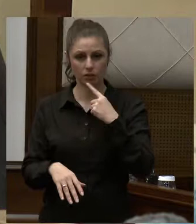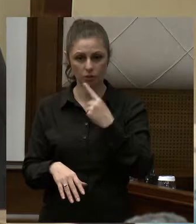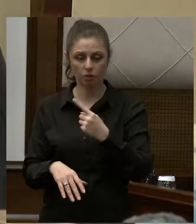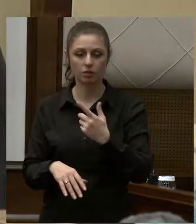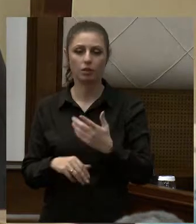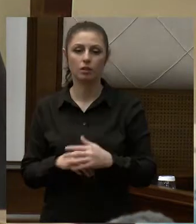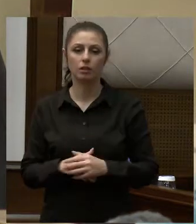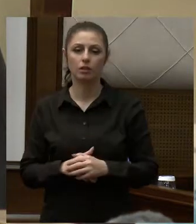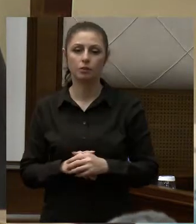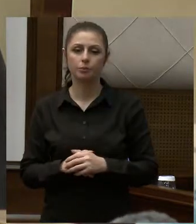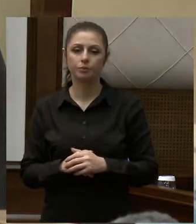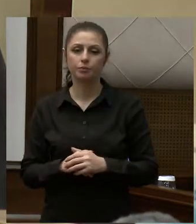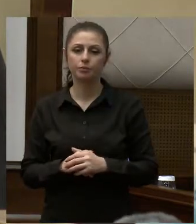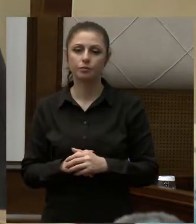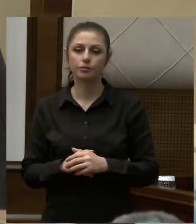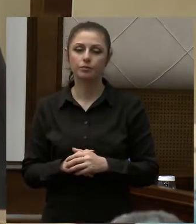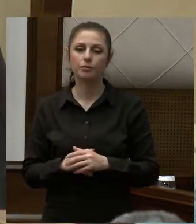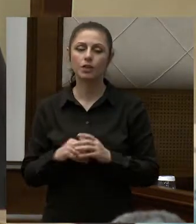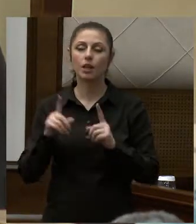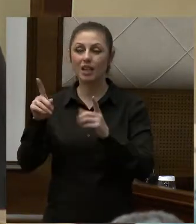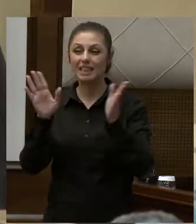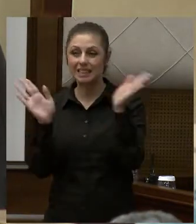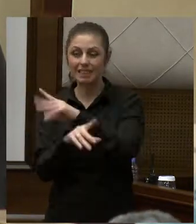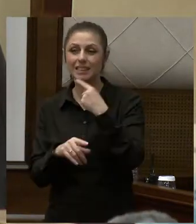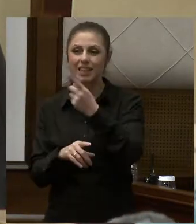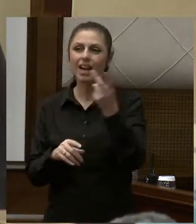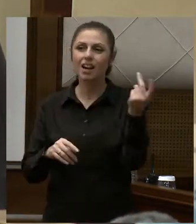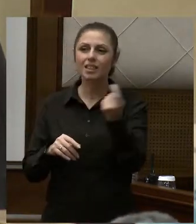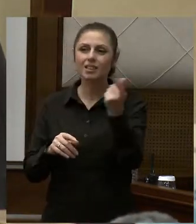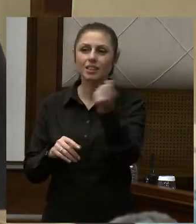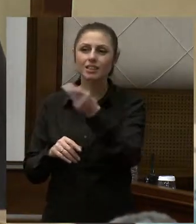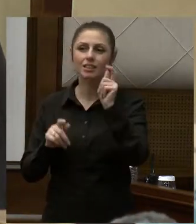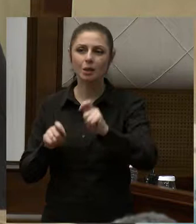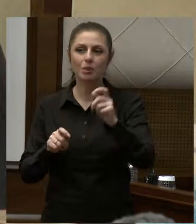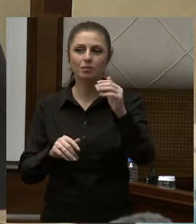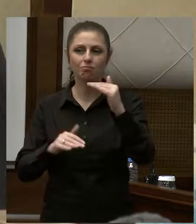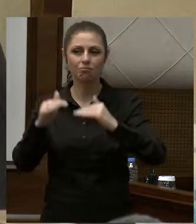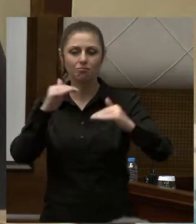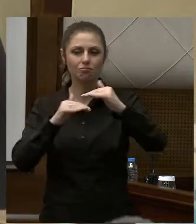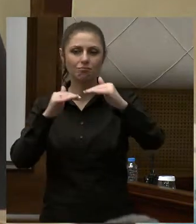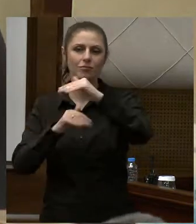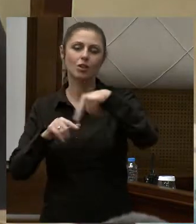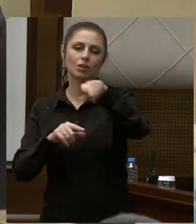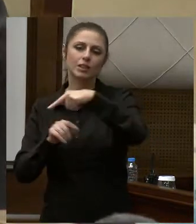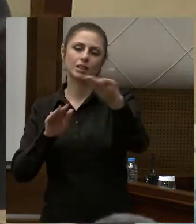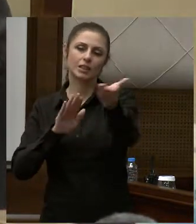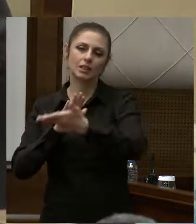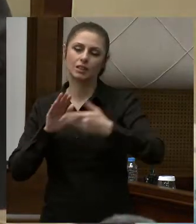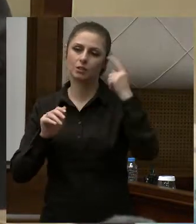yıkacağım derken zannederim kaçak olan kısımları yıkacağını ifade etti diye düşünüyorum. Söz verdiğiniz için ayrıca teşekkür ediyorum.